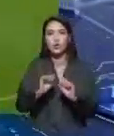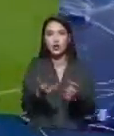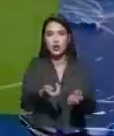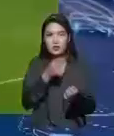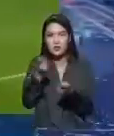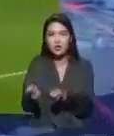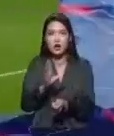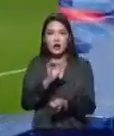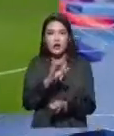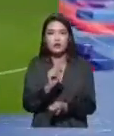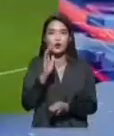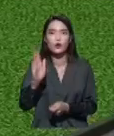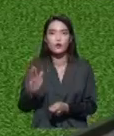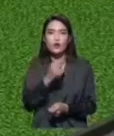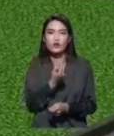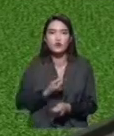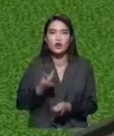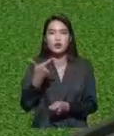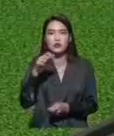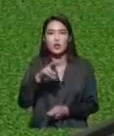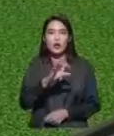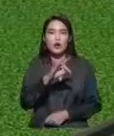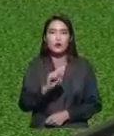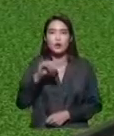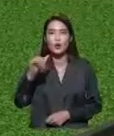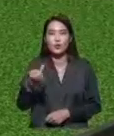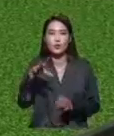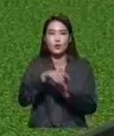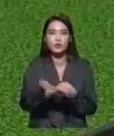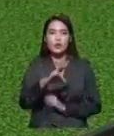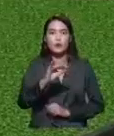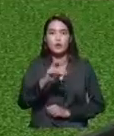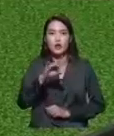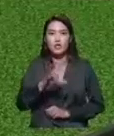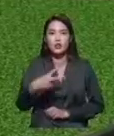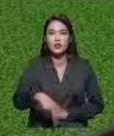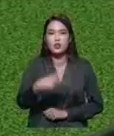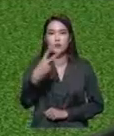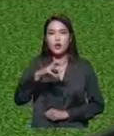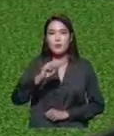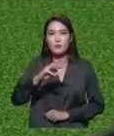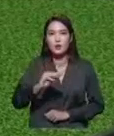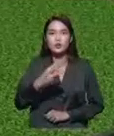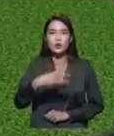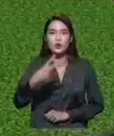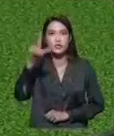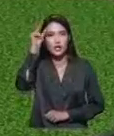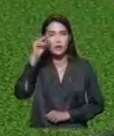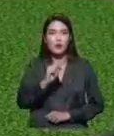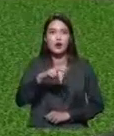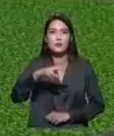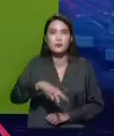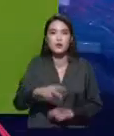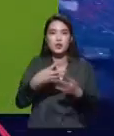жіберді. Астон Вилланың жалғыз голын Олли Уоткинсон салды. Ньюкасл 22 матчта 32 ұпаймен АПЛ